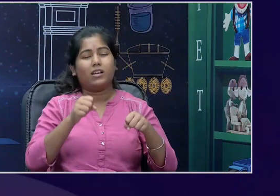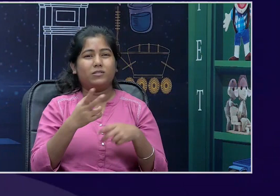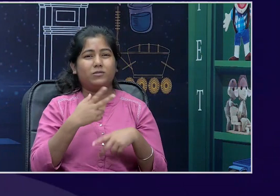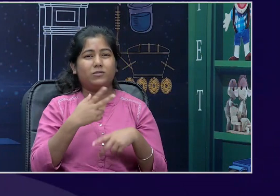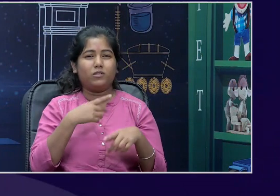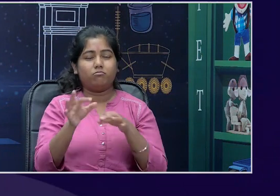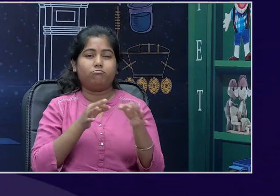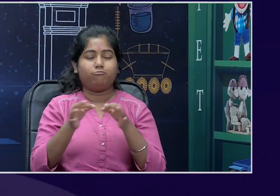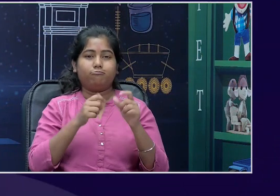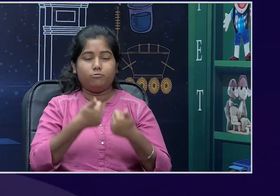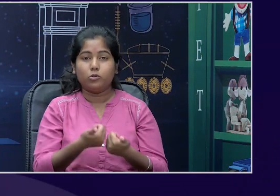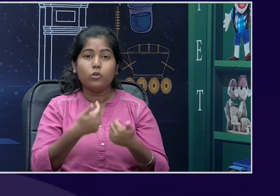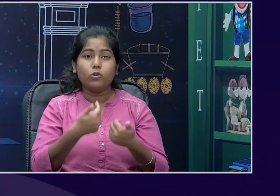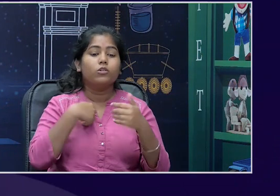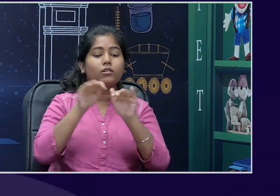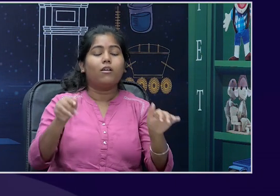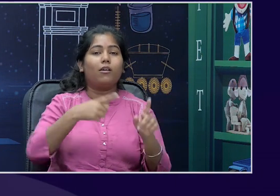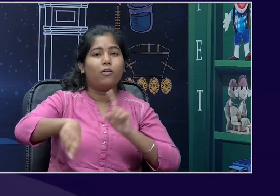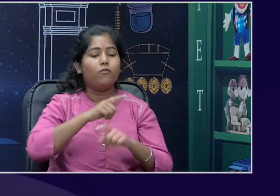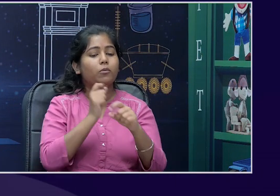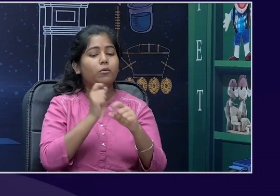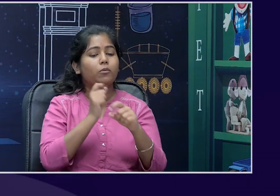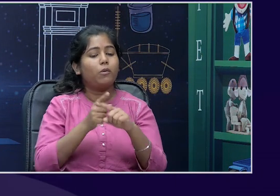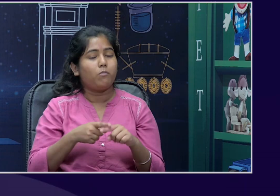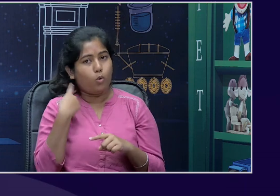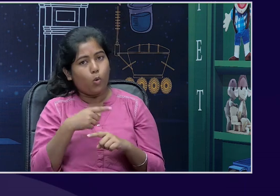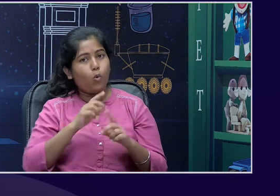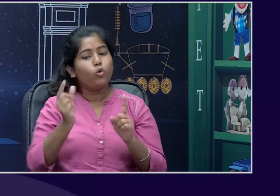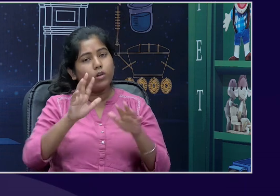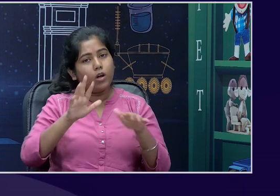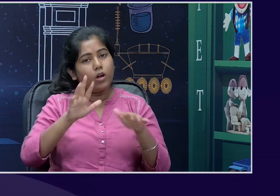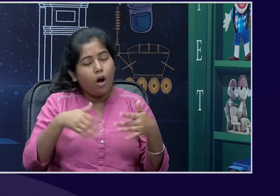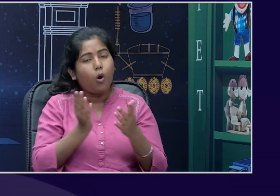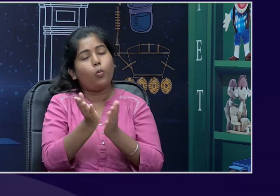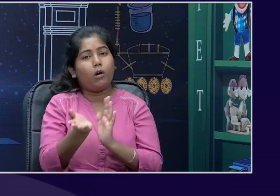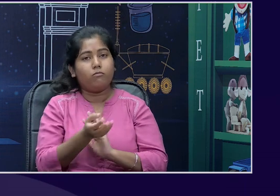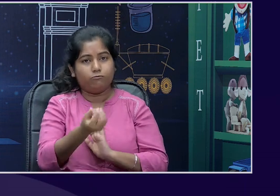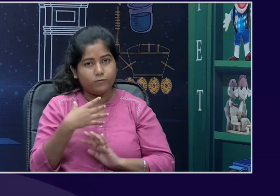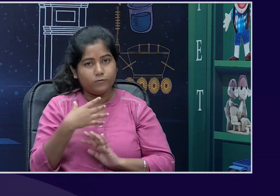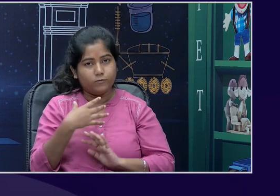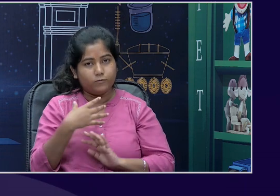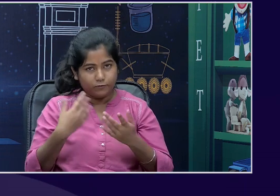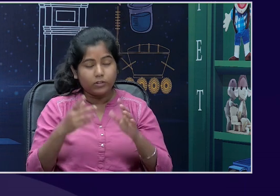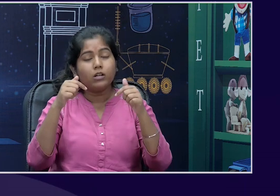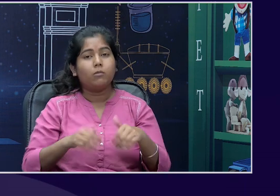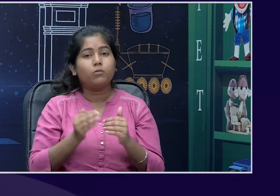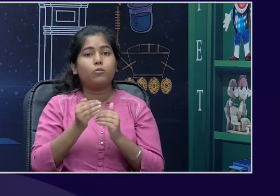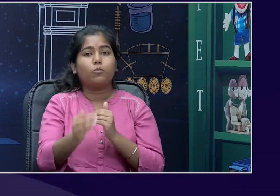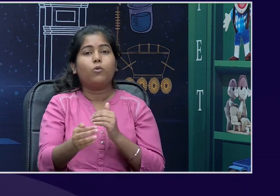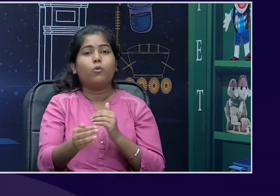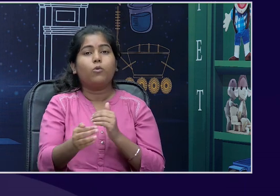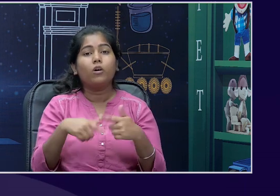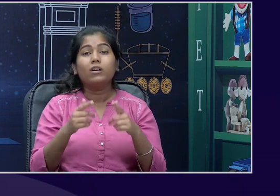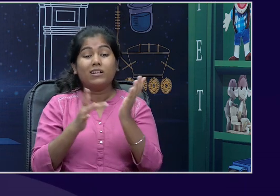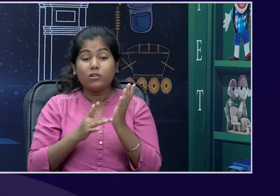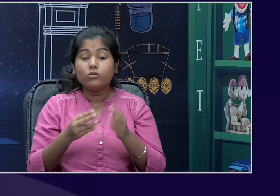हैं और किन बच्चों के लिए कर सकते हैं। यहाँ पर अगर हम अपनी चर्चा को आगे बढ़ाएं तो अब हम आपसे जानना चाहेंगे, अगर हम असिस्टिव टेक्नोलॉजी प्रदान करने